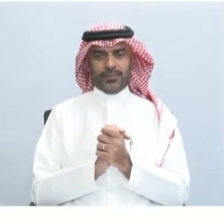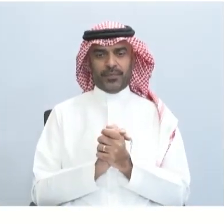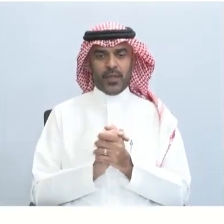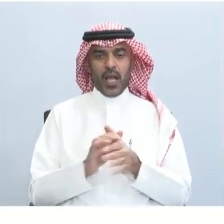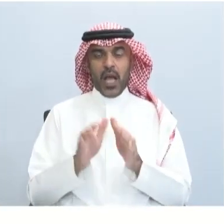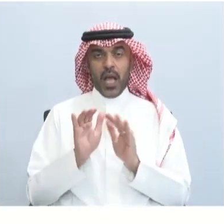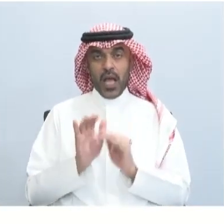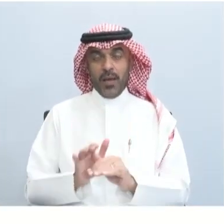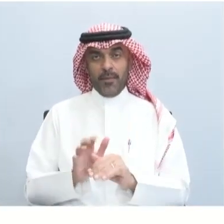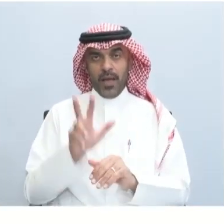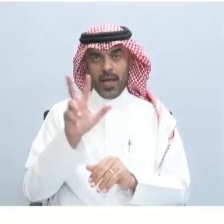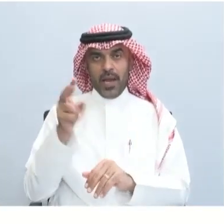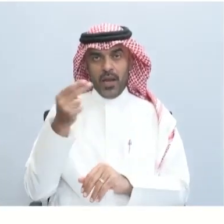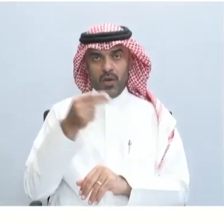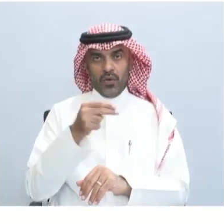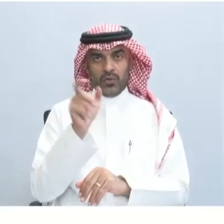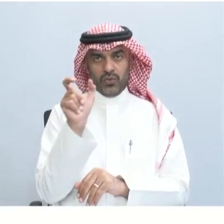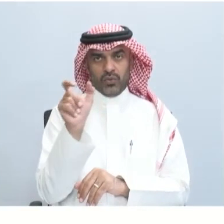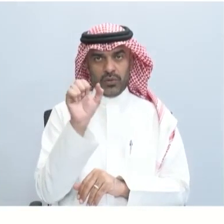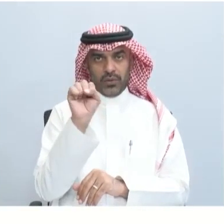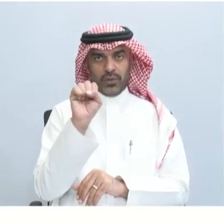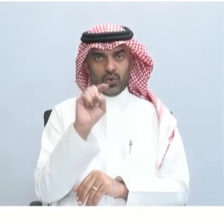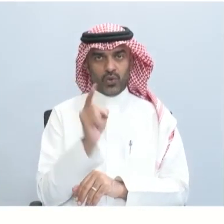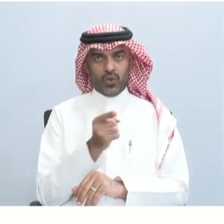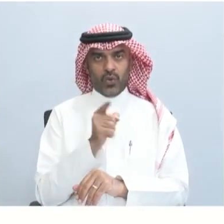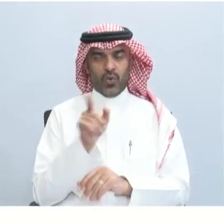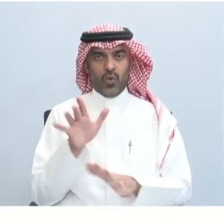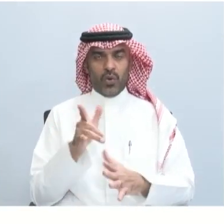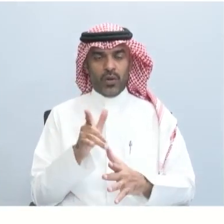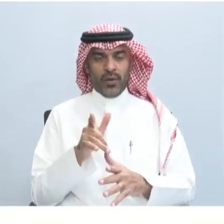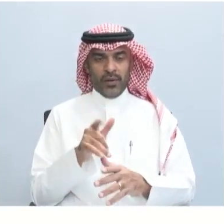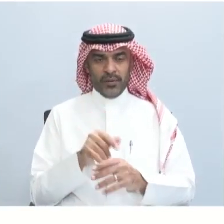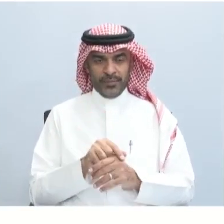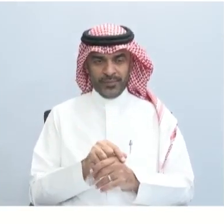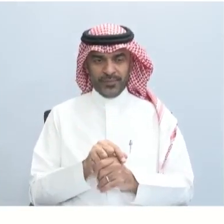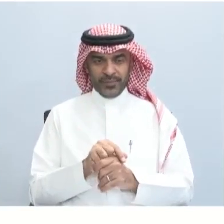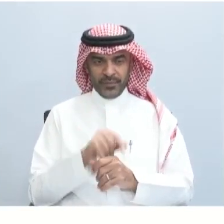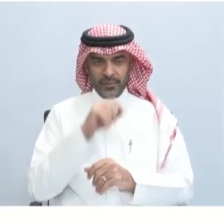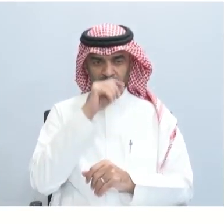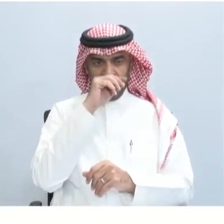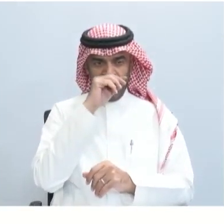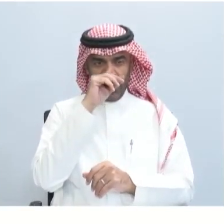اما العنصر وحده بناء الماده رائعون